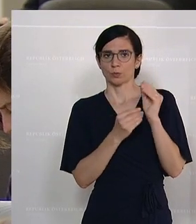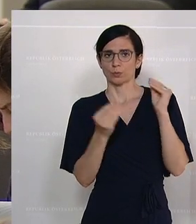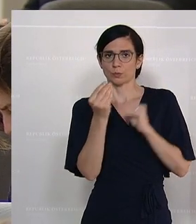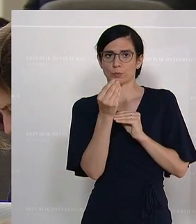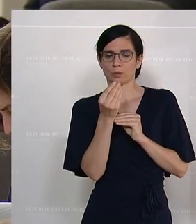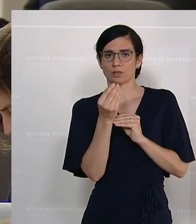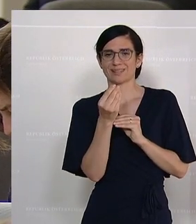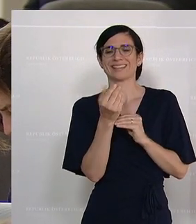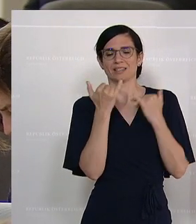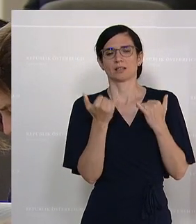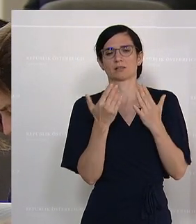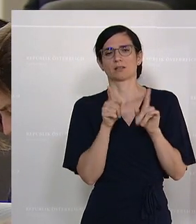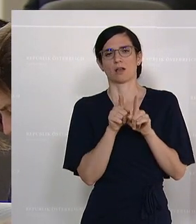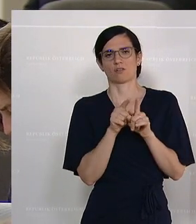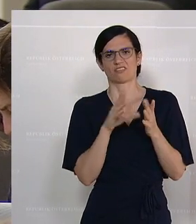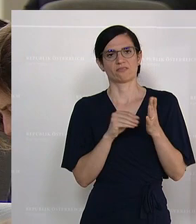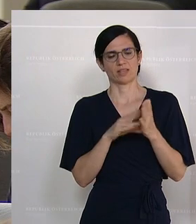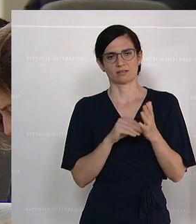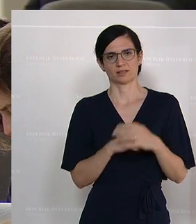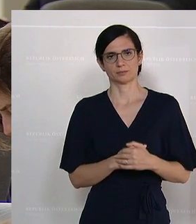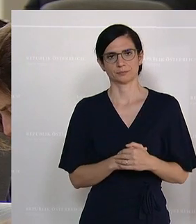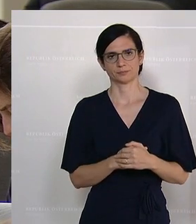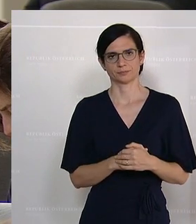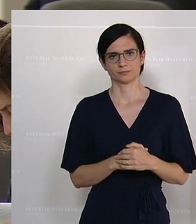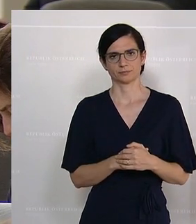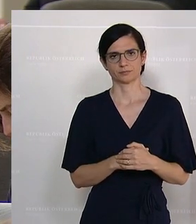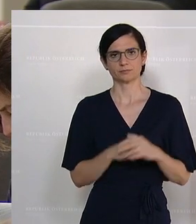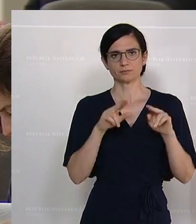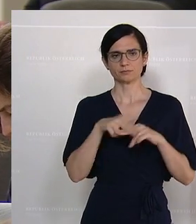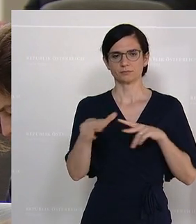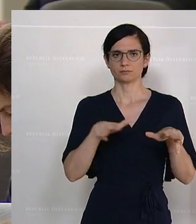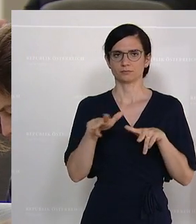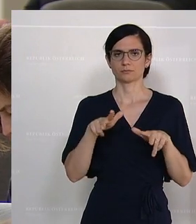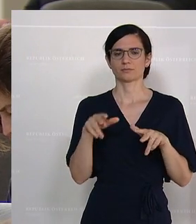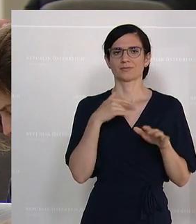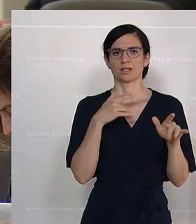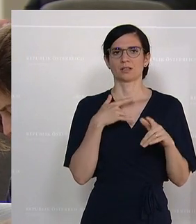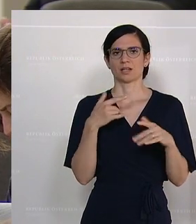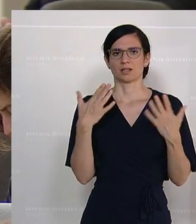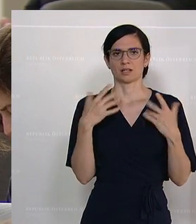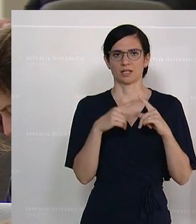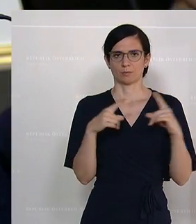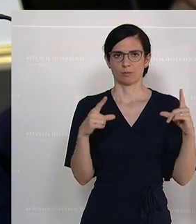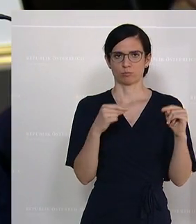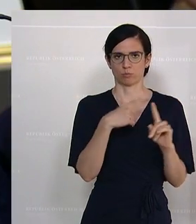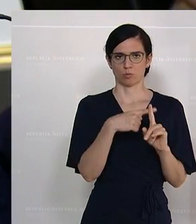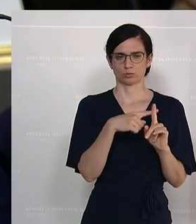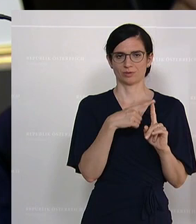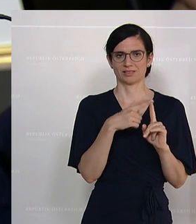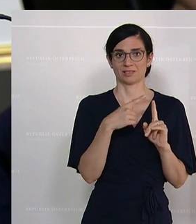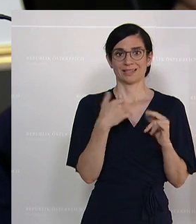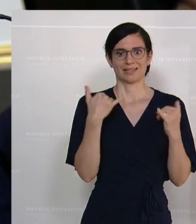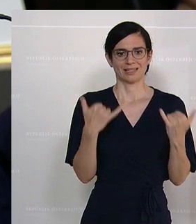diesen spielraum nutzen wir jetzt auch darum haben wir uns in der bundesregierung entschieden den klima bonus in diesem ausnahmejahr